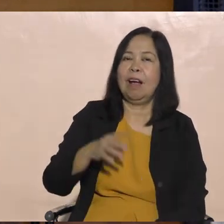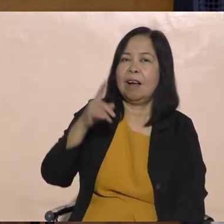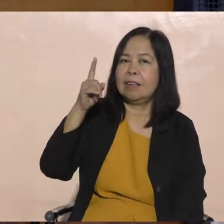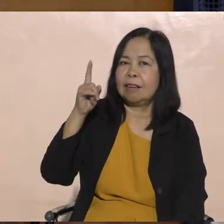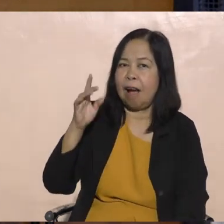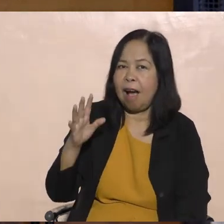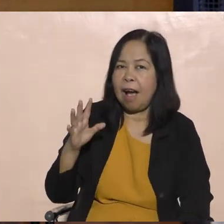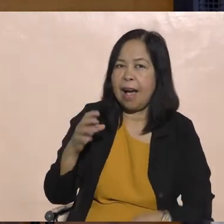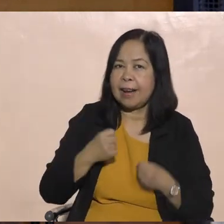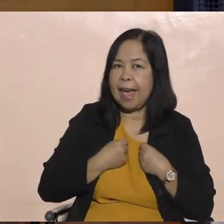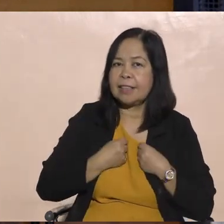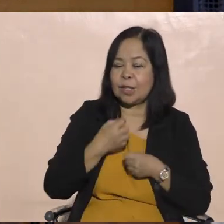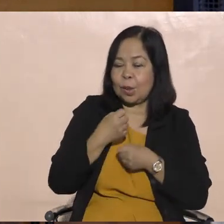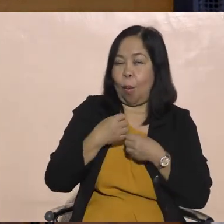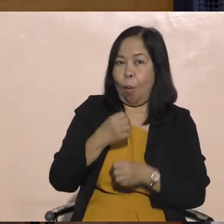ang